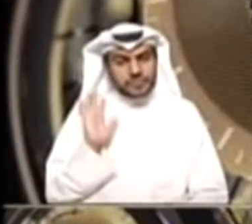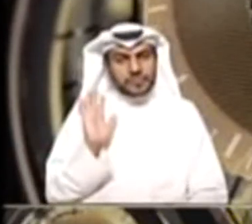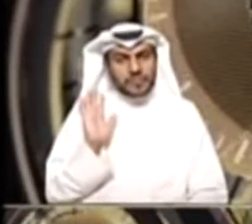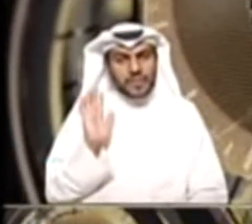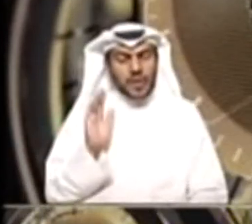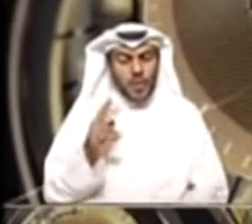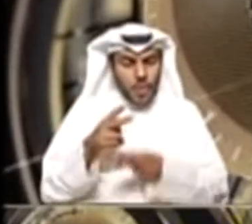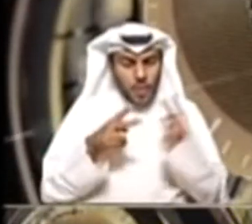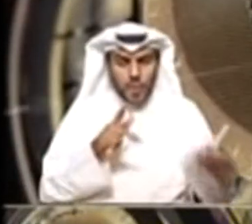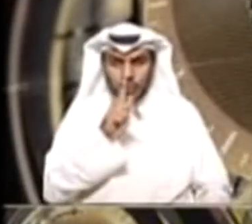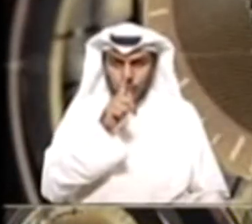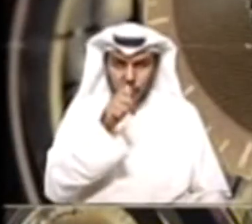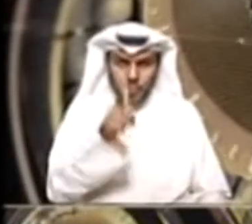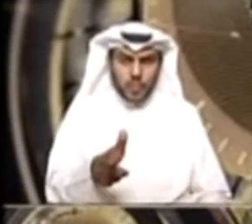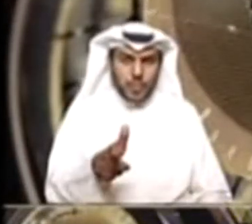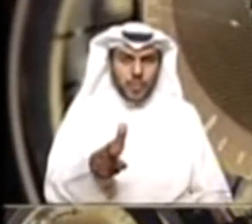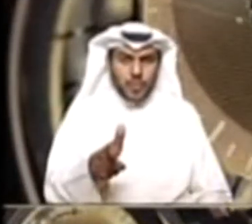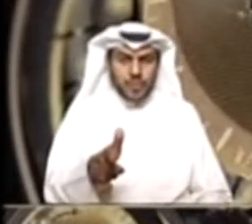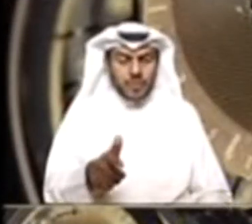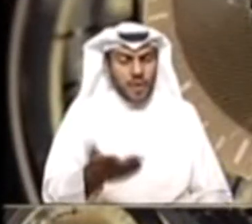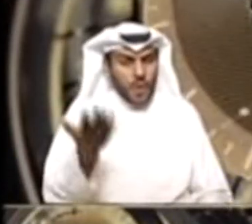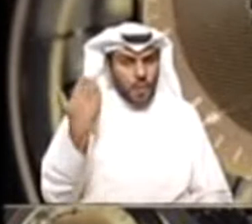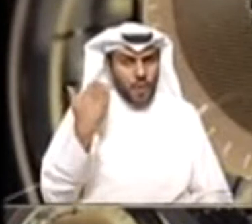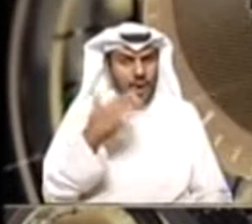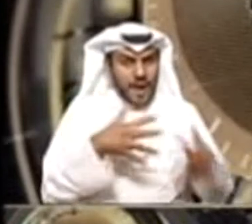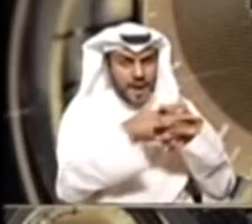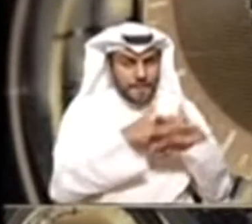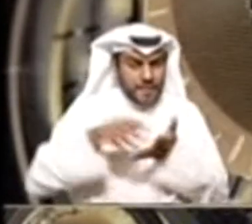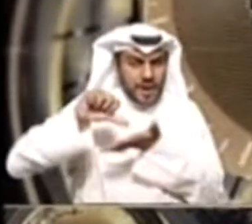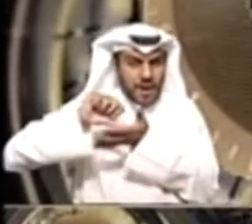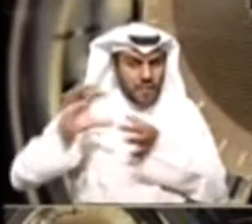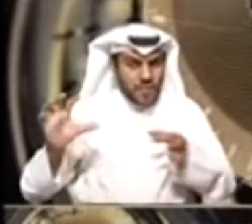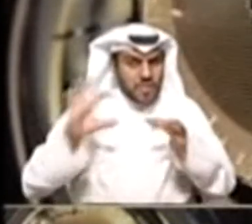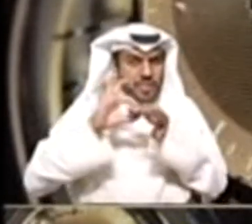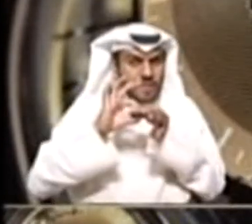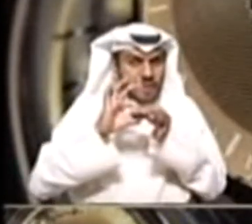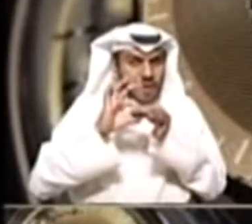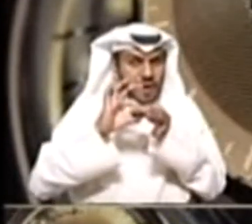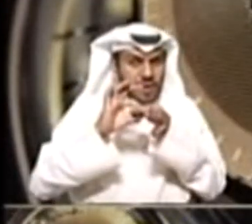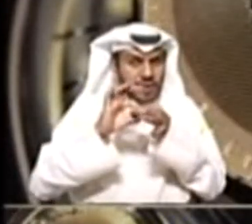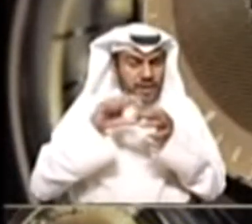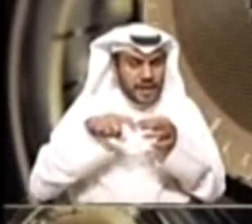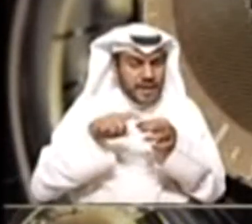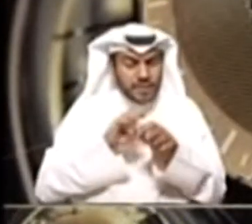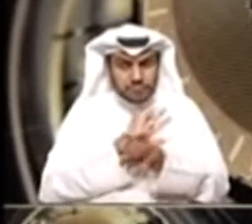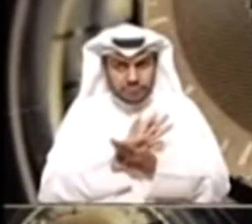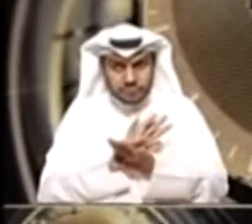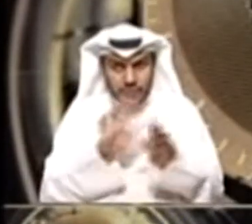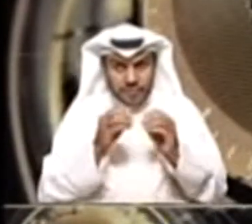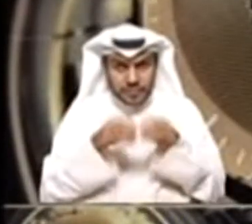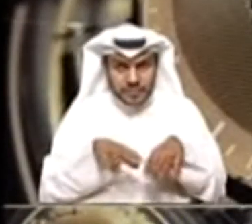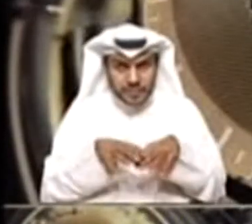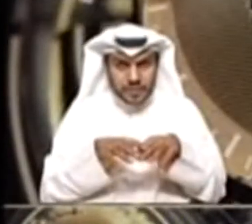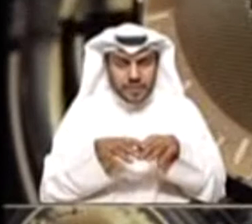قد أكدت في حينه أن هذا الاتفاق سيسهم في تعزيز الأمن والاستقرار في